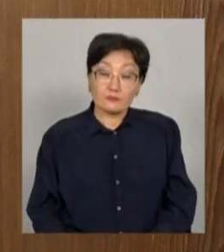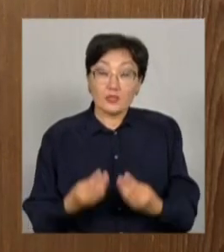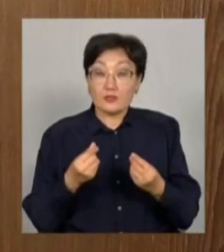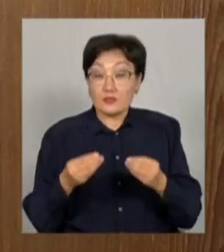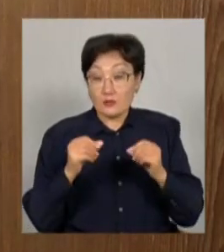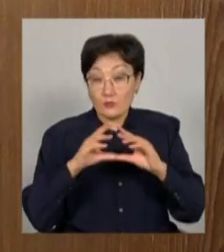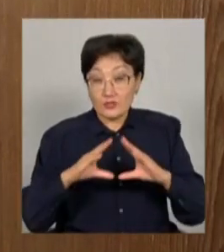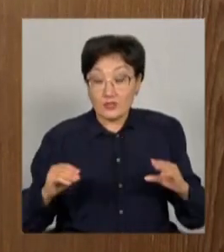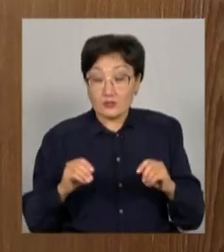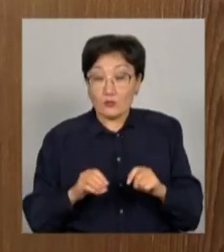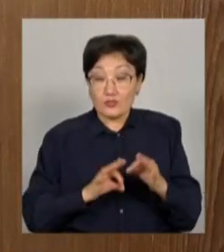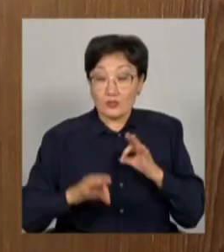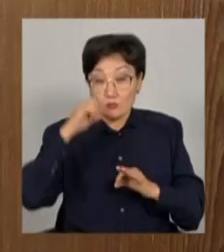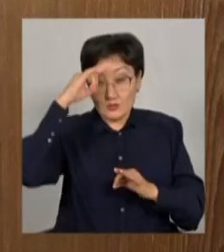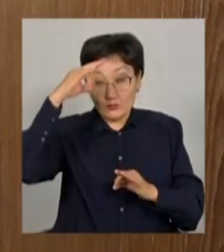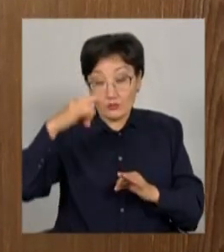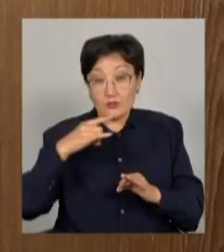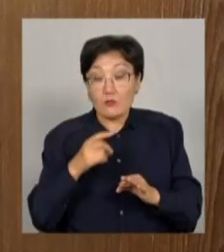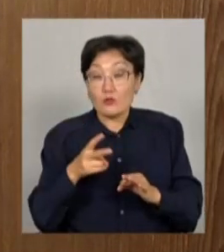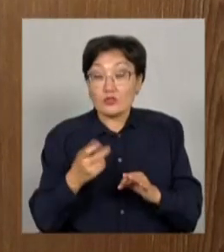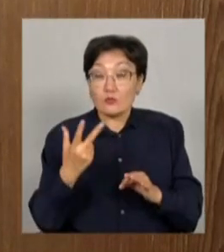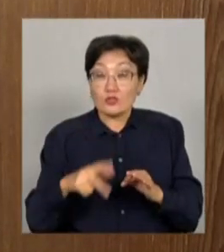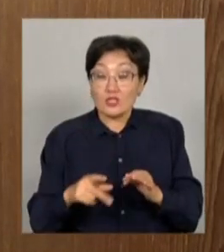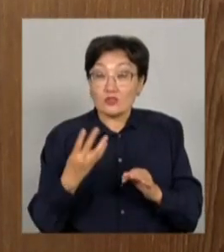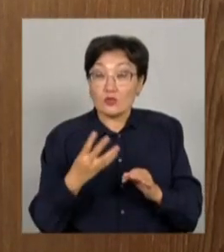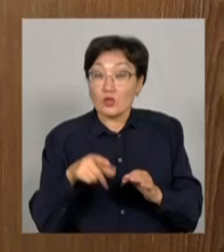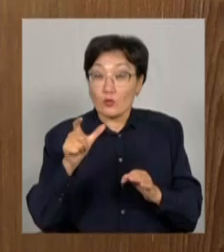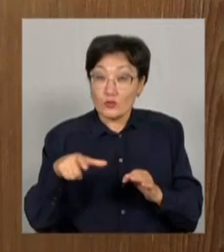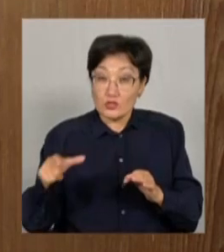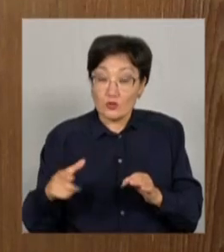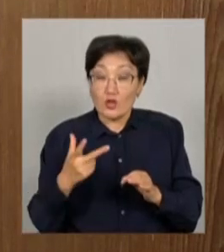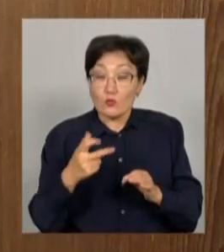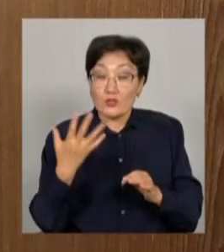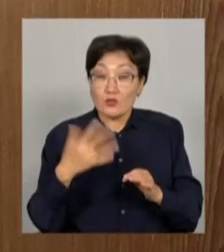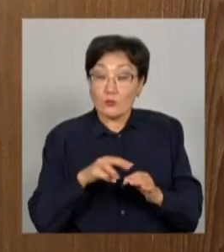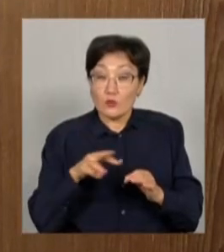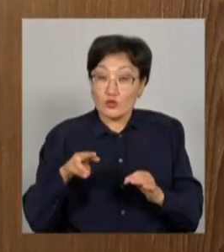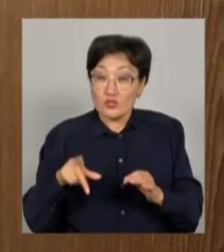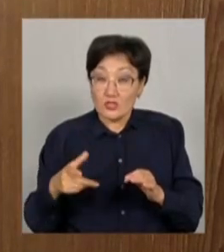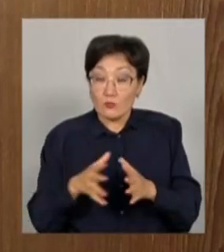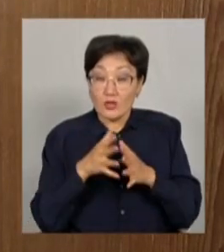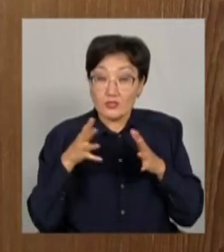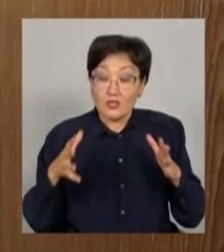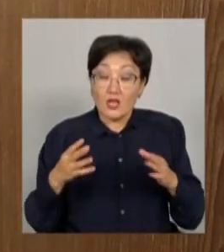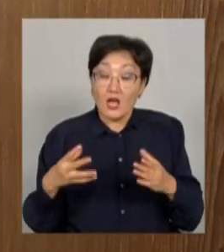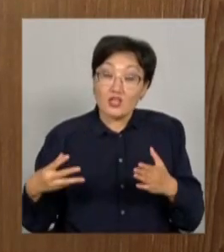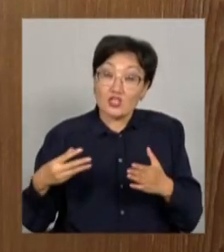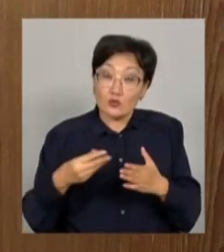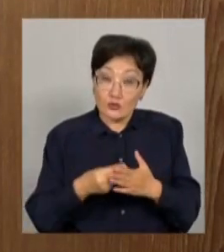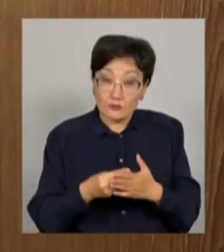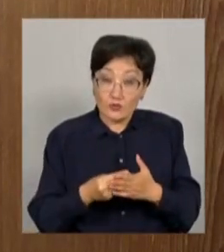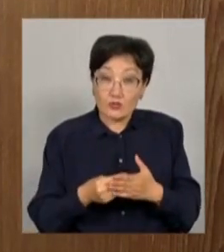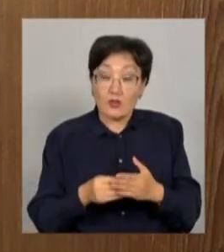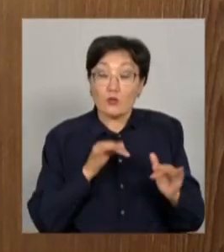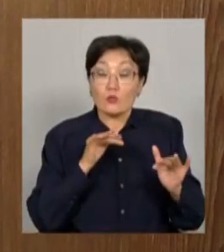Қаржы пирамидасына шығыс Қазақстан облысы бойынша 234 азамат 350 миллион теңгеден астам қаражат салған.